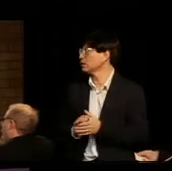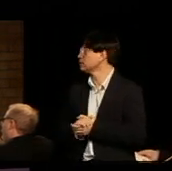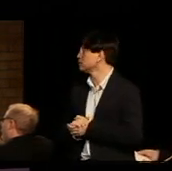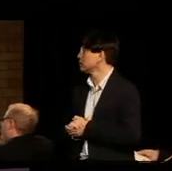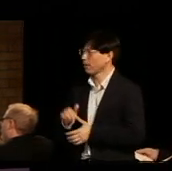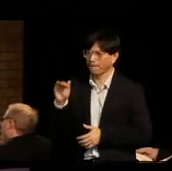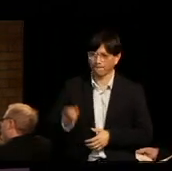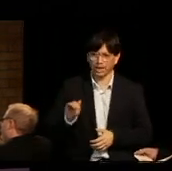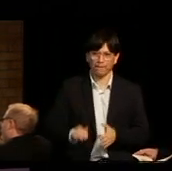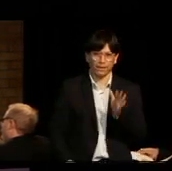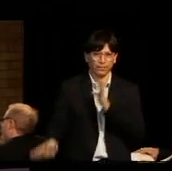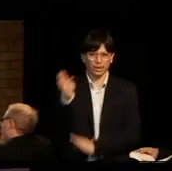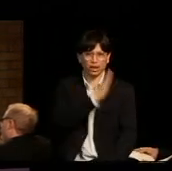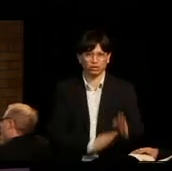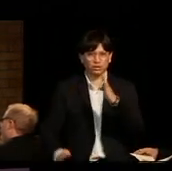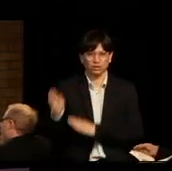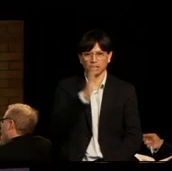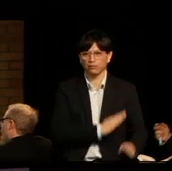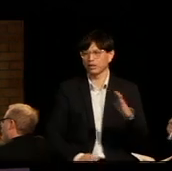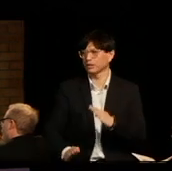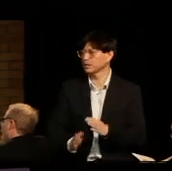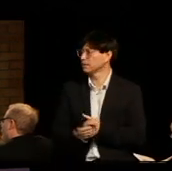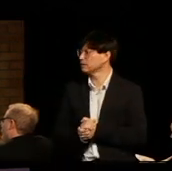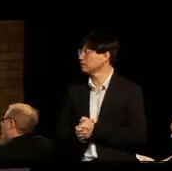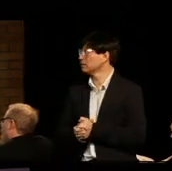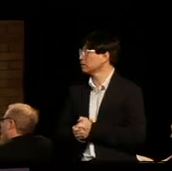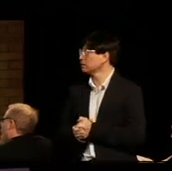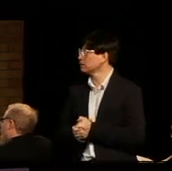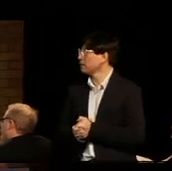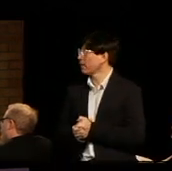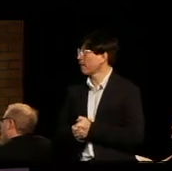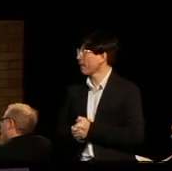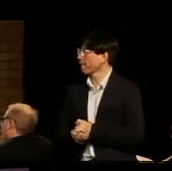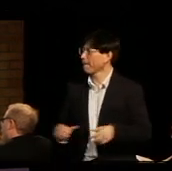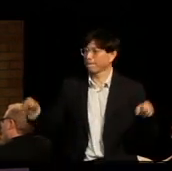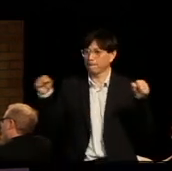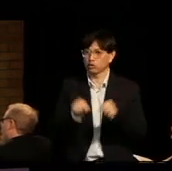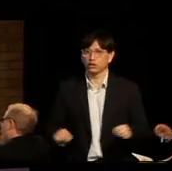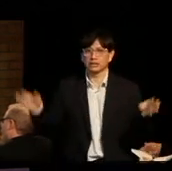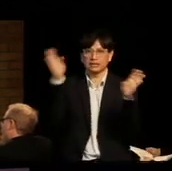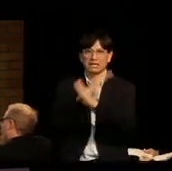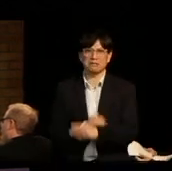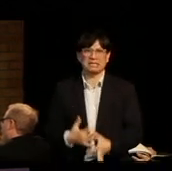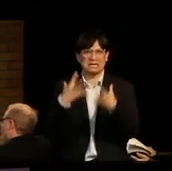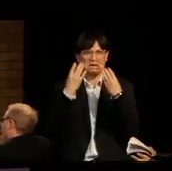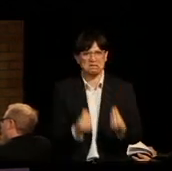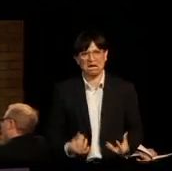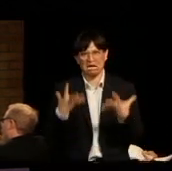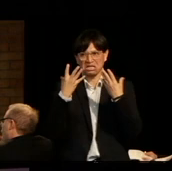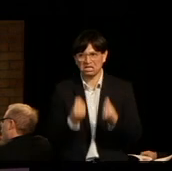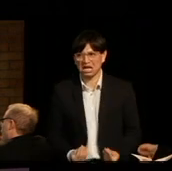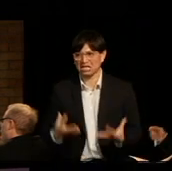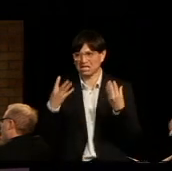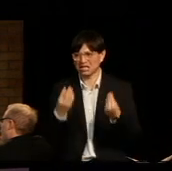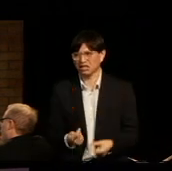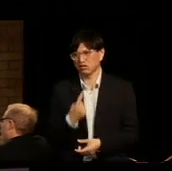i bambini con disabilità che essendo ampia la gamma delle possibili disabilità anche totalmente diverse quindi non è che si può